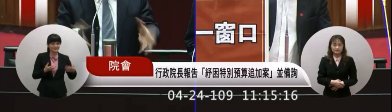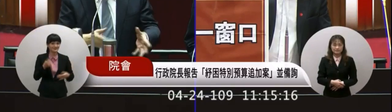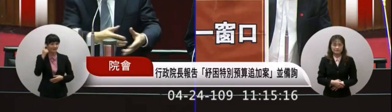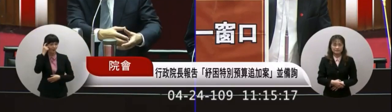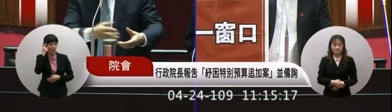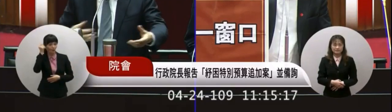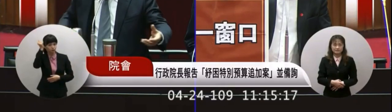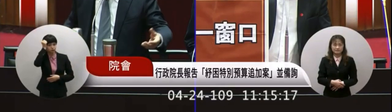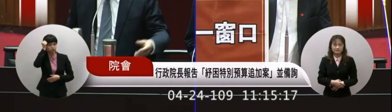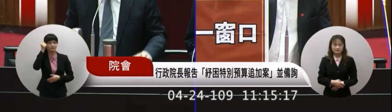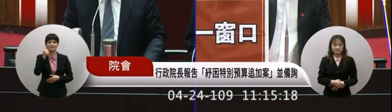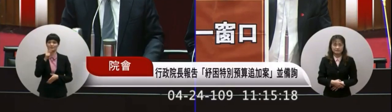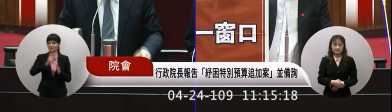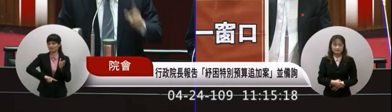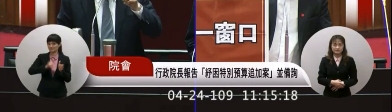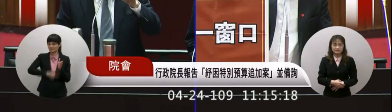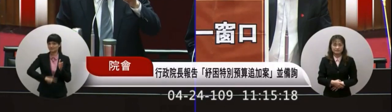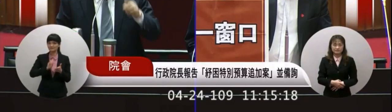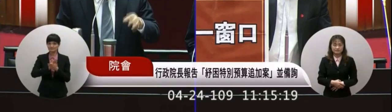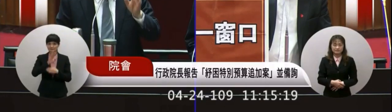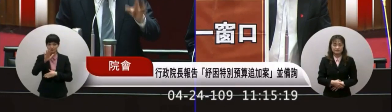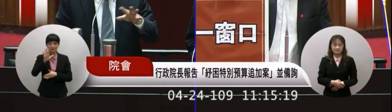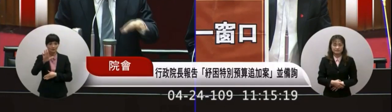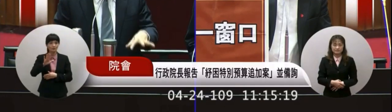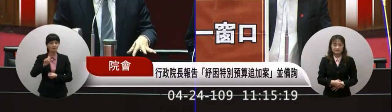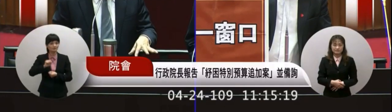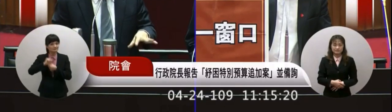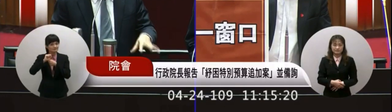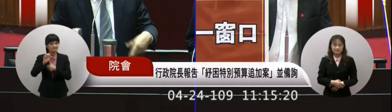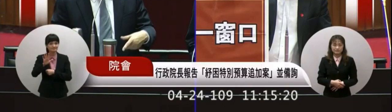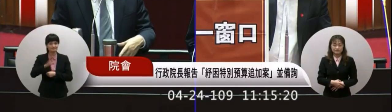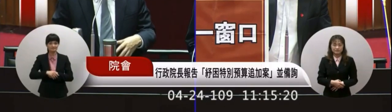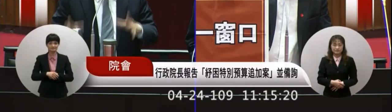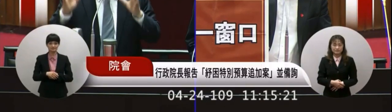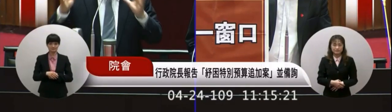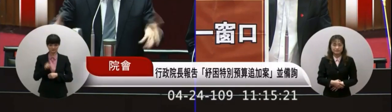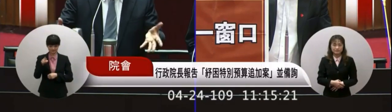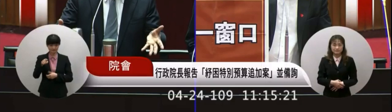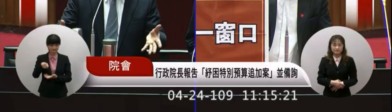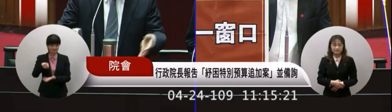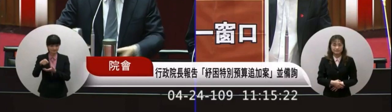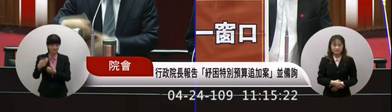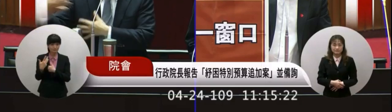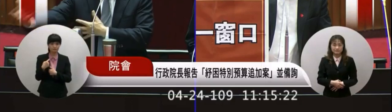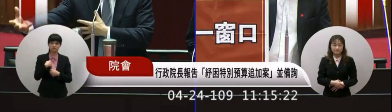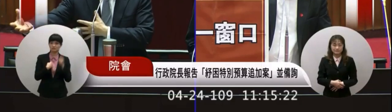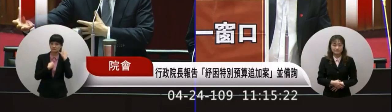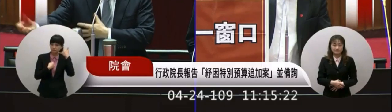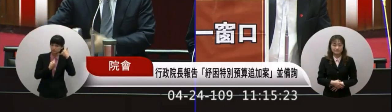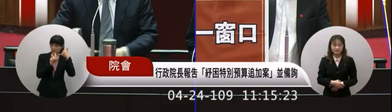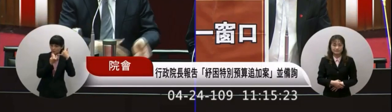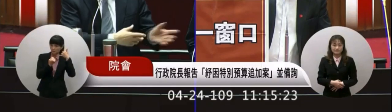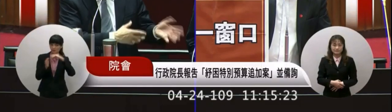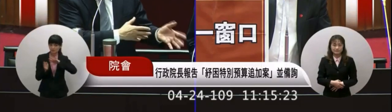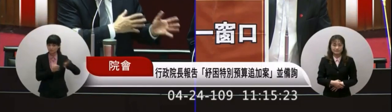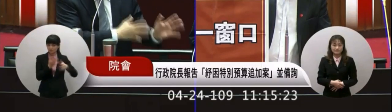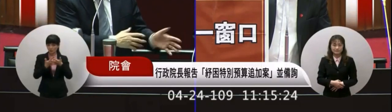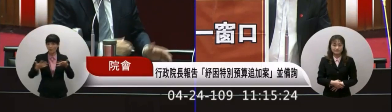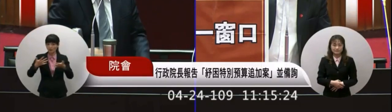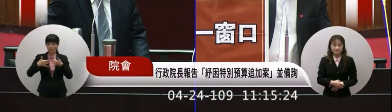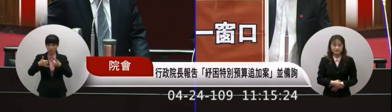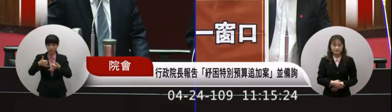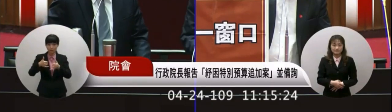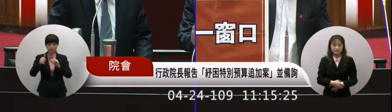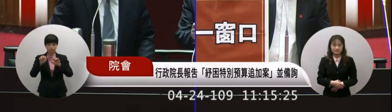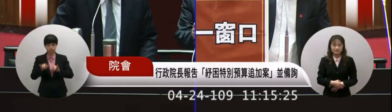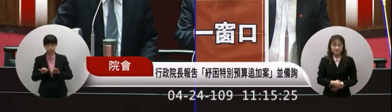记，啊来只后线拢有啦。不过委员正指点讲，啊，这是电话，是不是网络？来，我拿